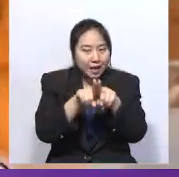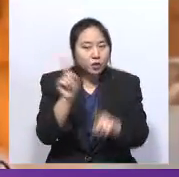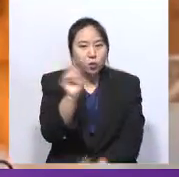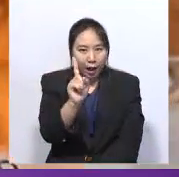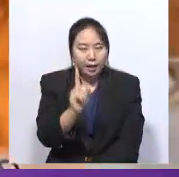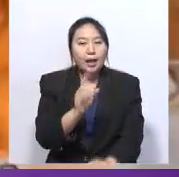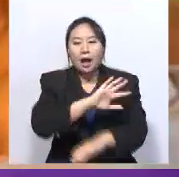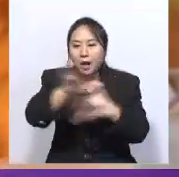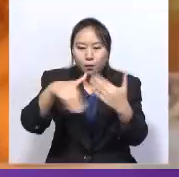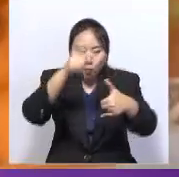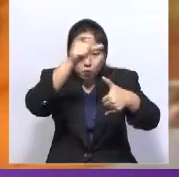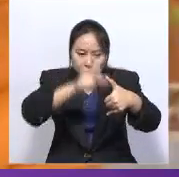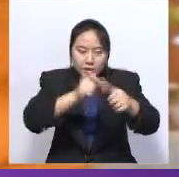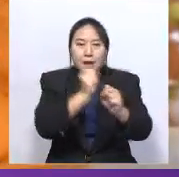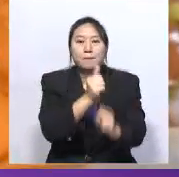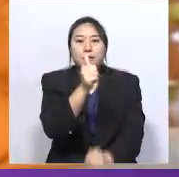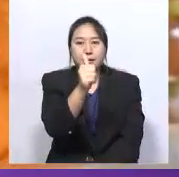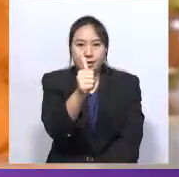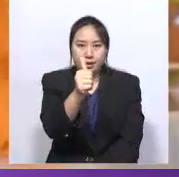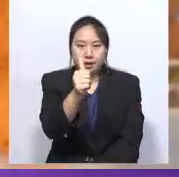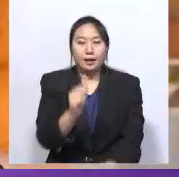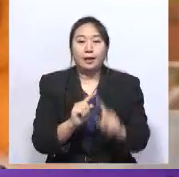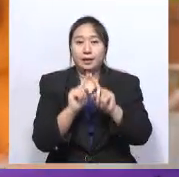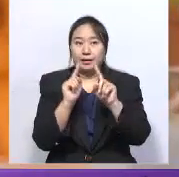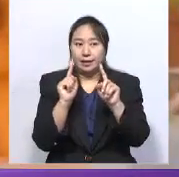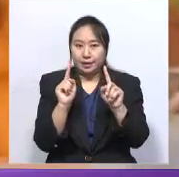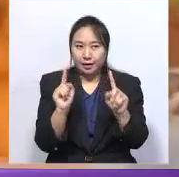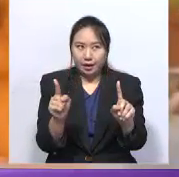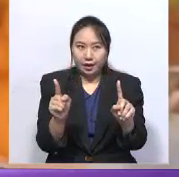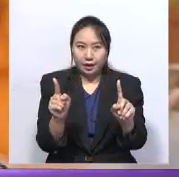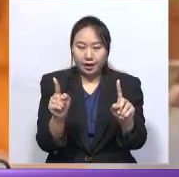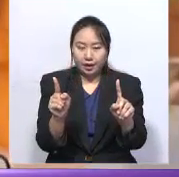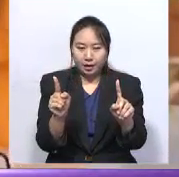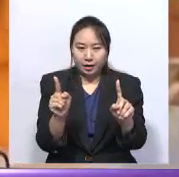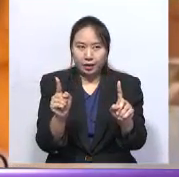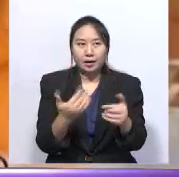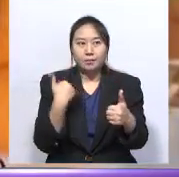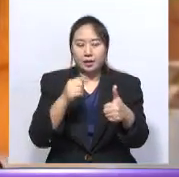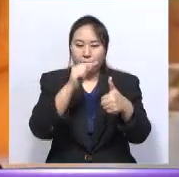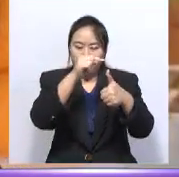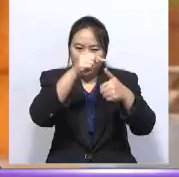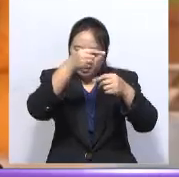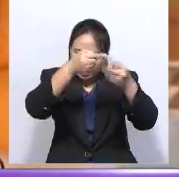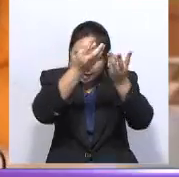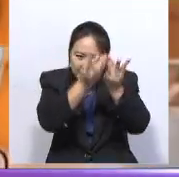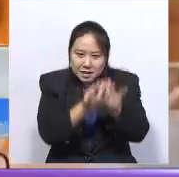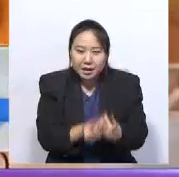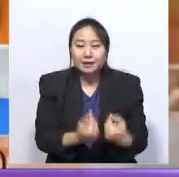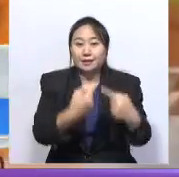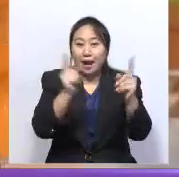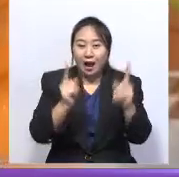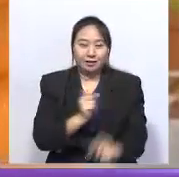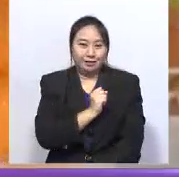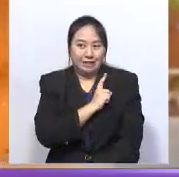ดีแต่ในสิ่งที่มีอะไรในรายละเอียดที่แตกต่างกันไปบ้างที่ศาสนา